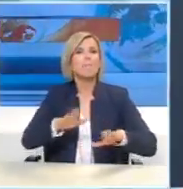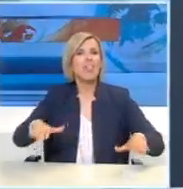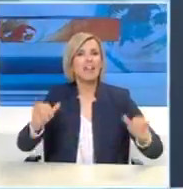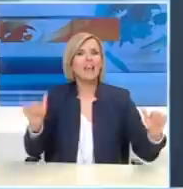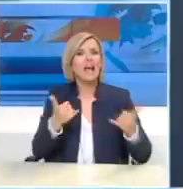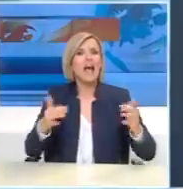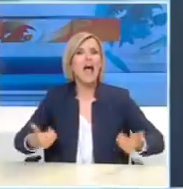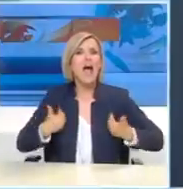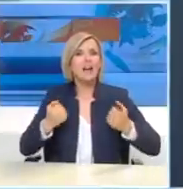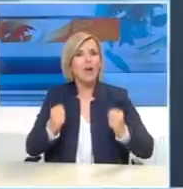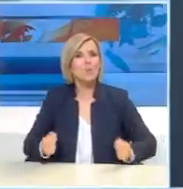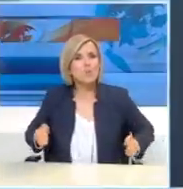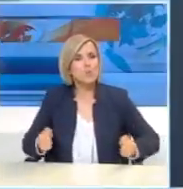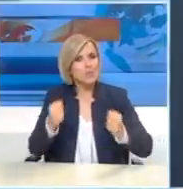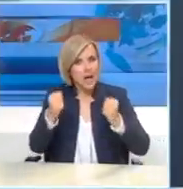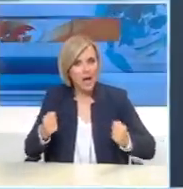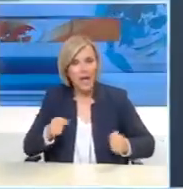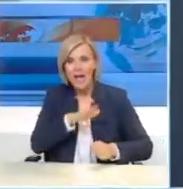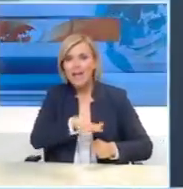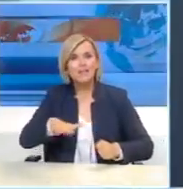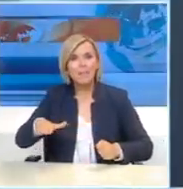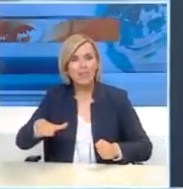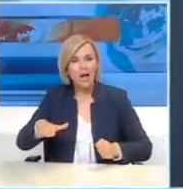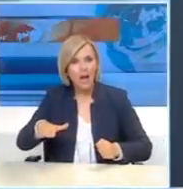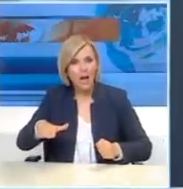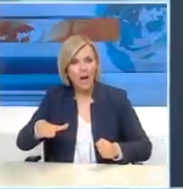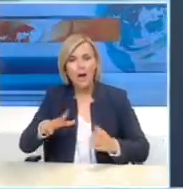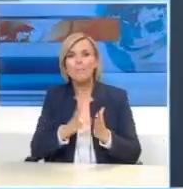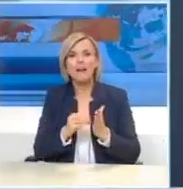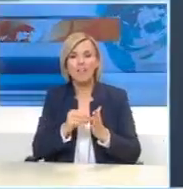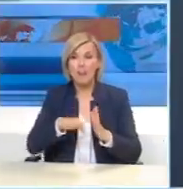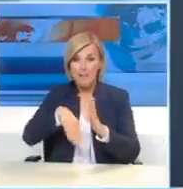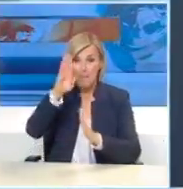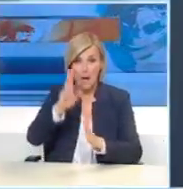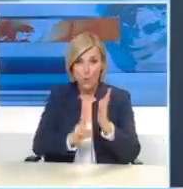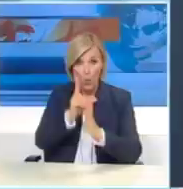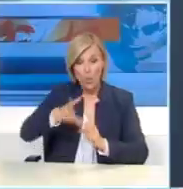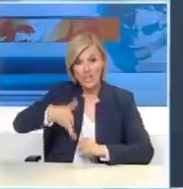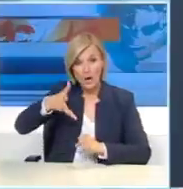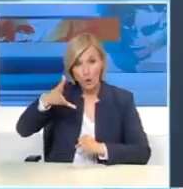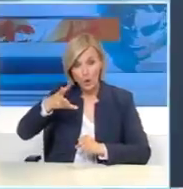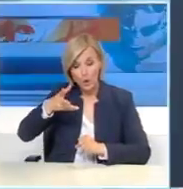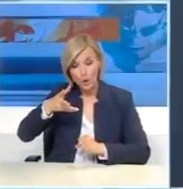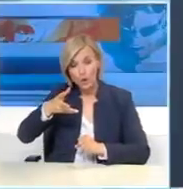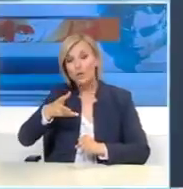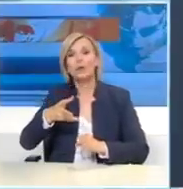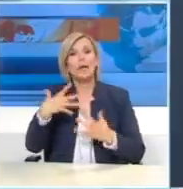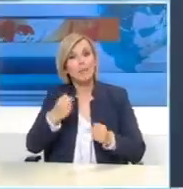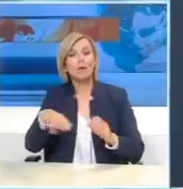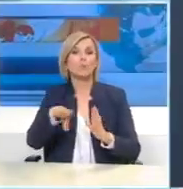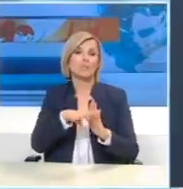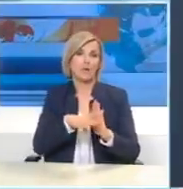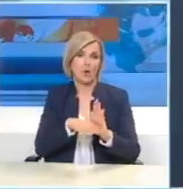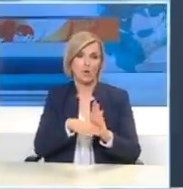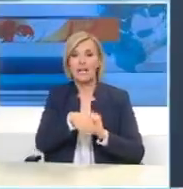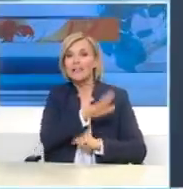συγκεκριμένους κανόνες για τα παιδιά που είναι ηλικίας άνω των 12 ετών, κάποιες βόρειες χώρες, ενώ για τα παιδιά που είναι κάτω από